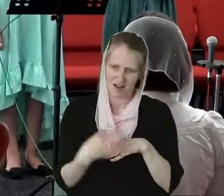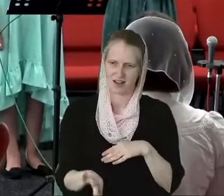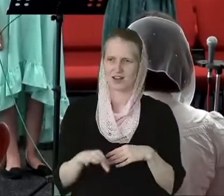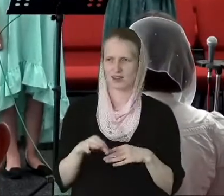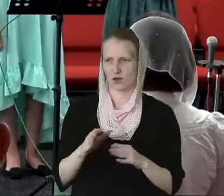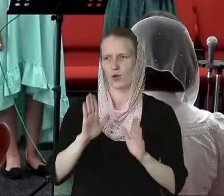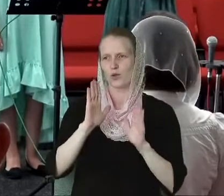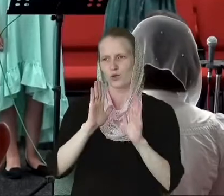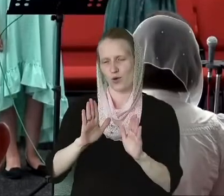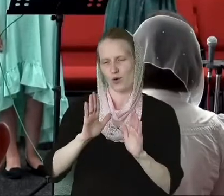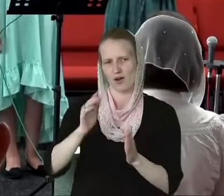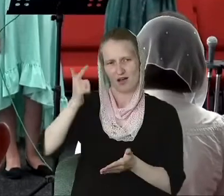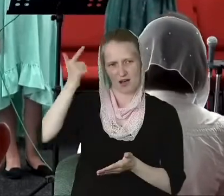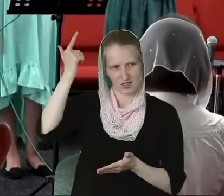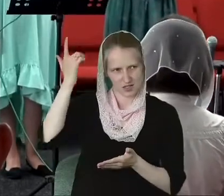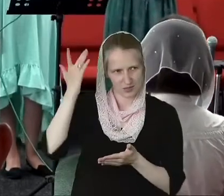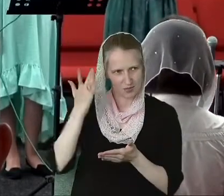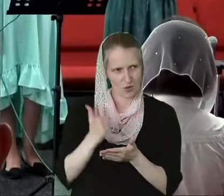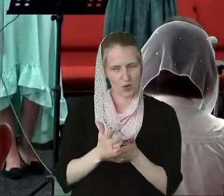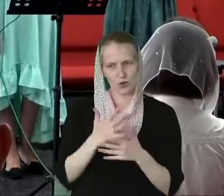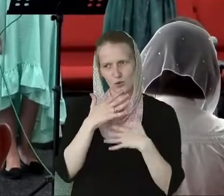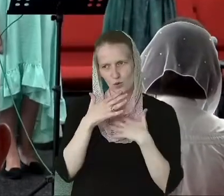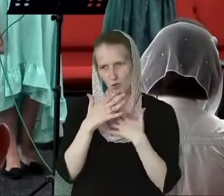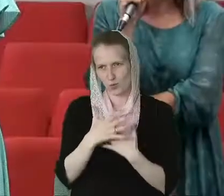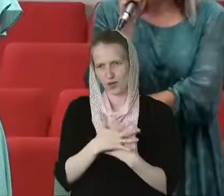ранит, только Господь любя,